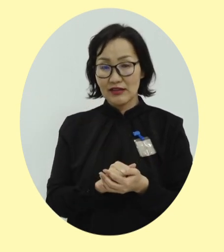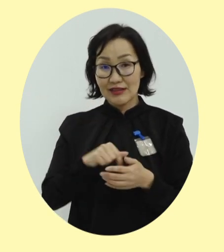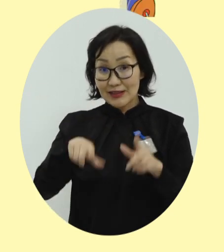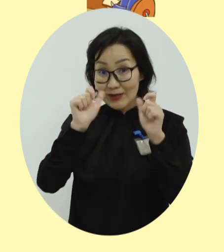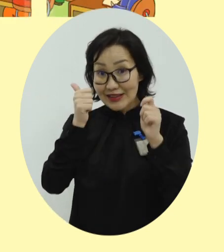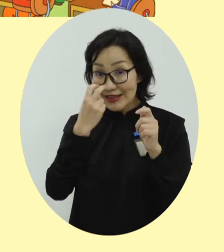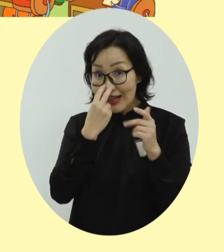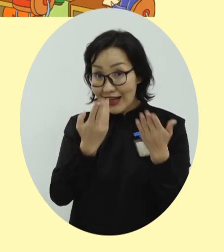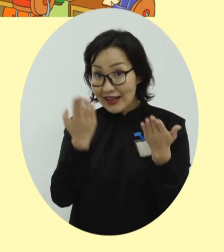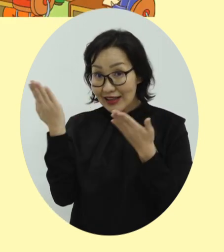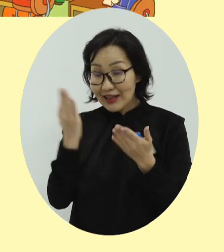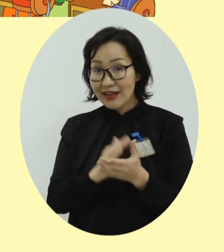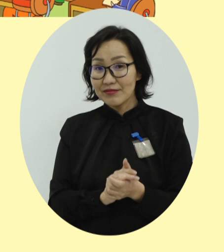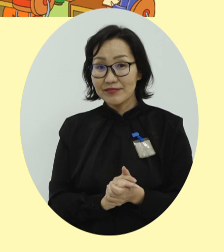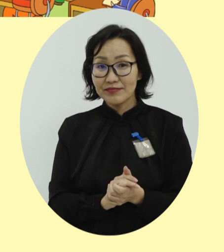За, зургийг сайн хараарай.